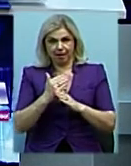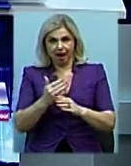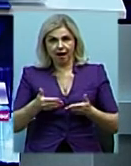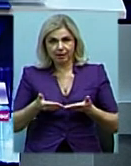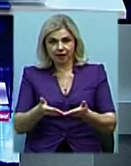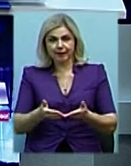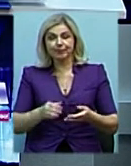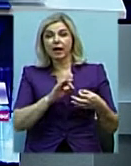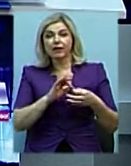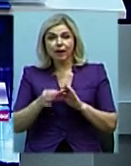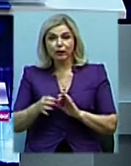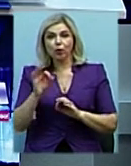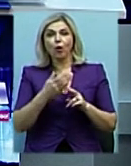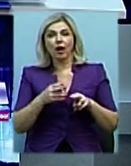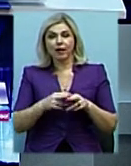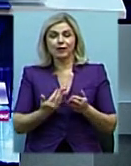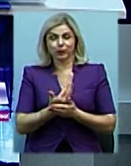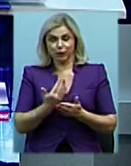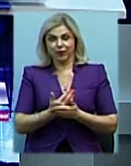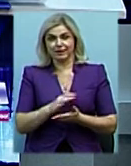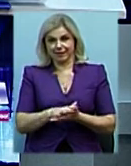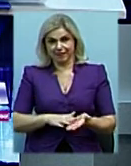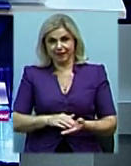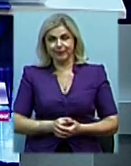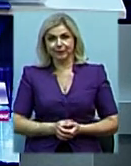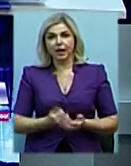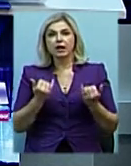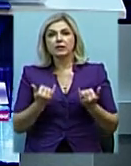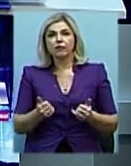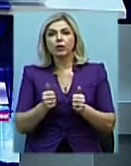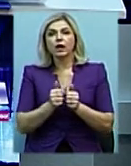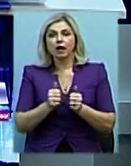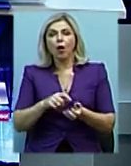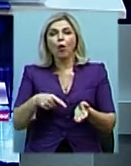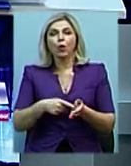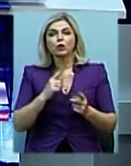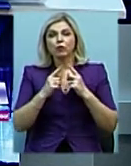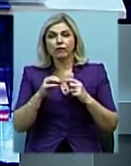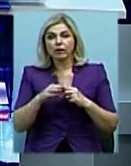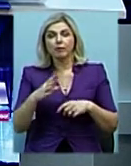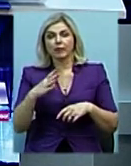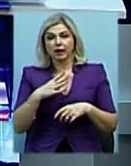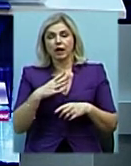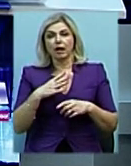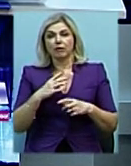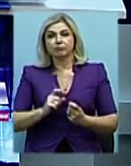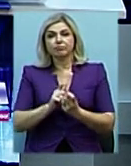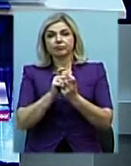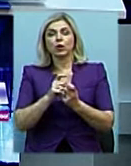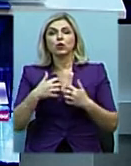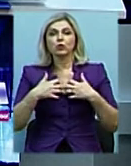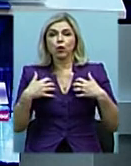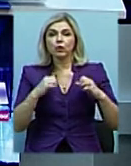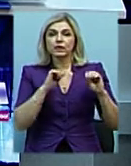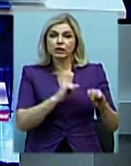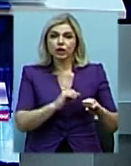Тож більш докладніше про ці та інші події. Сьогодні під стінами міської ради сталися сутички між зоозахисниками